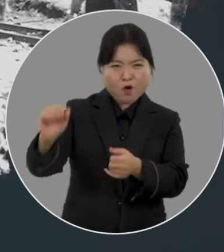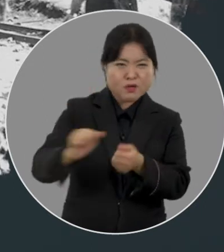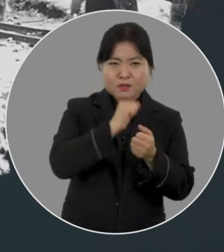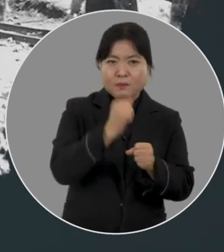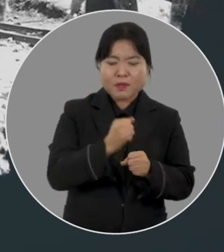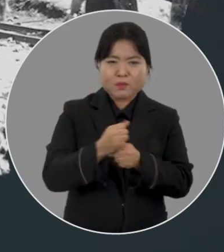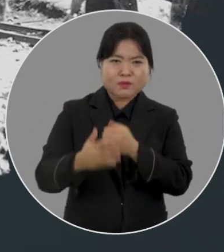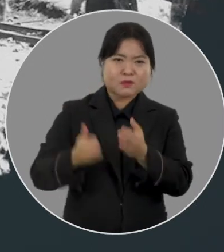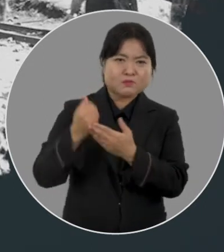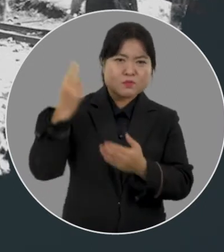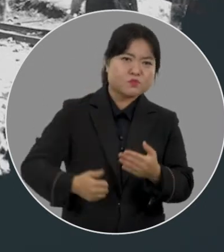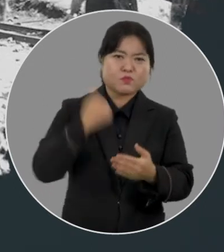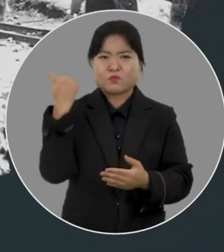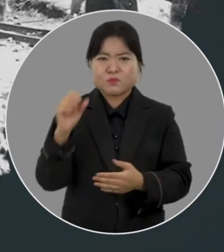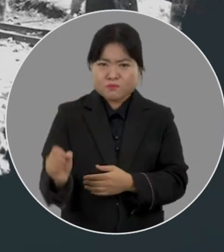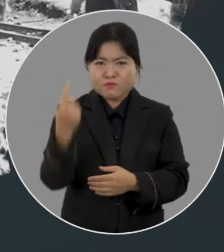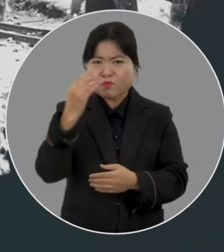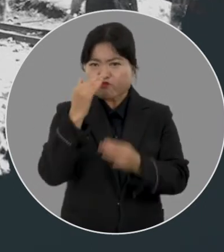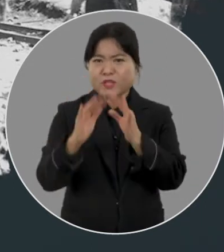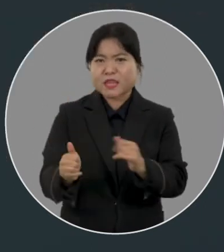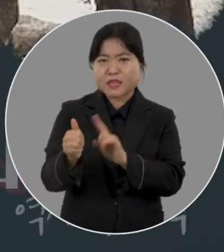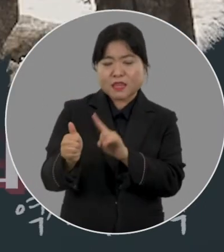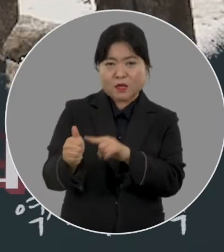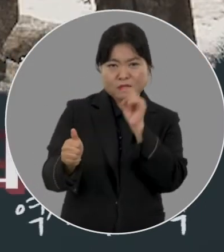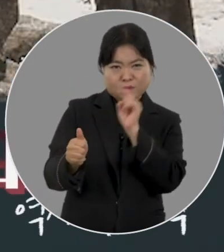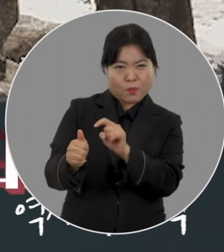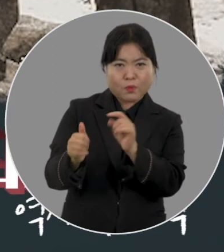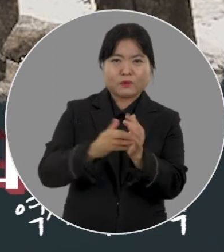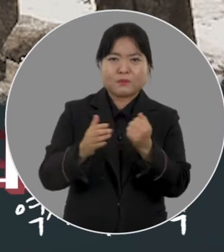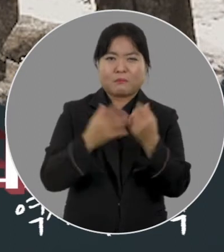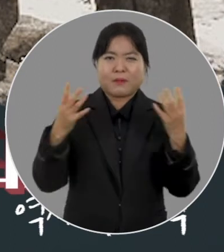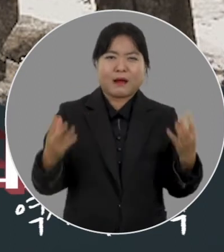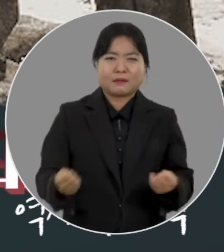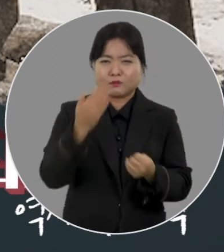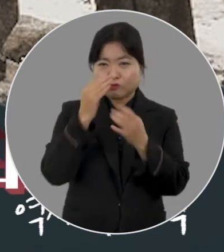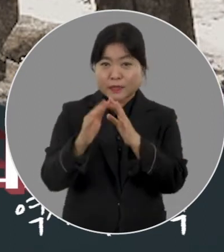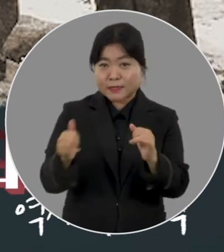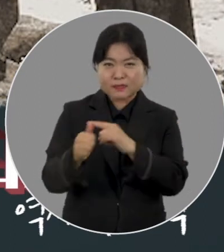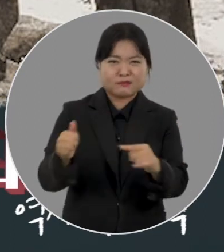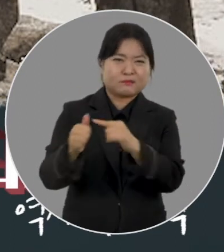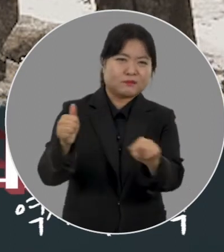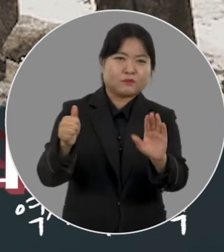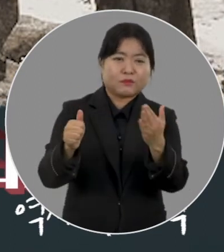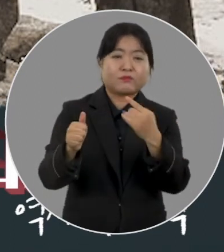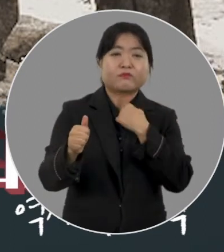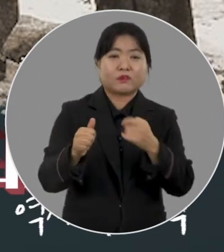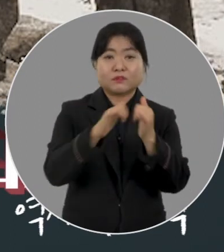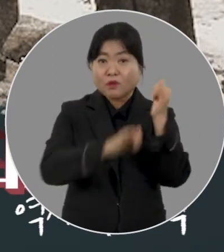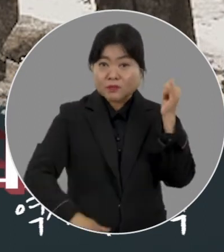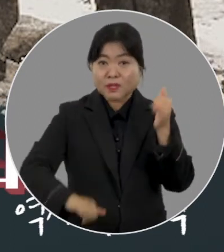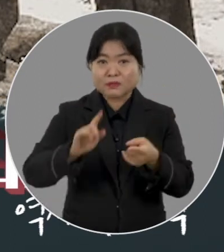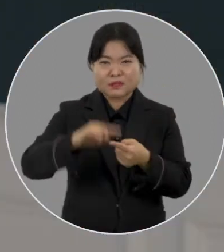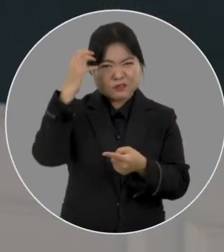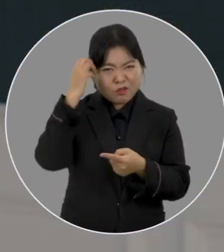신의 노여움을 샀던 근원으로 지목되면서 수많은 유대인들이 희생되었던 역사적 기억을 우리는 잘